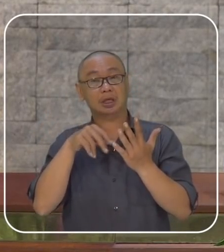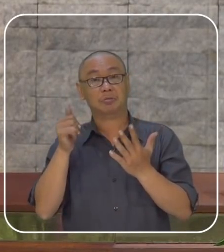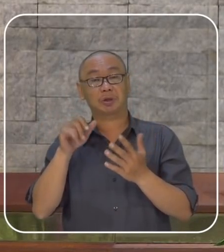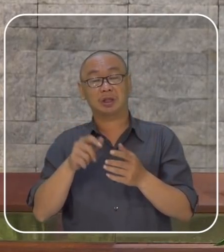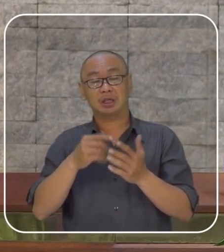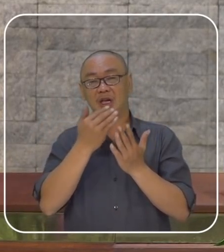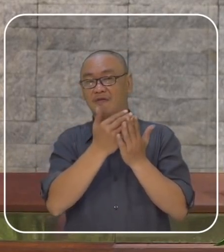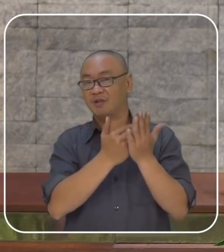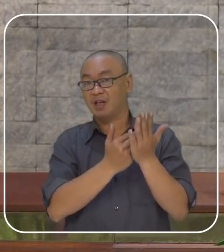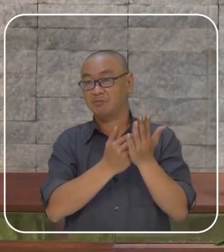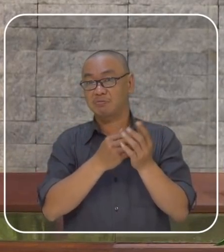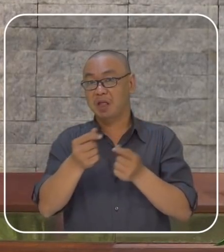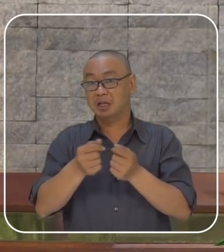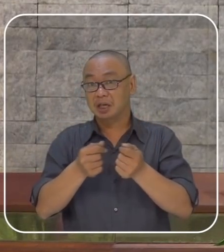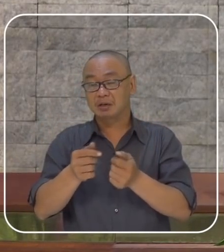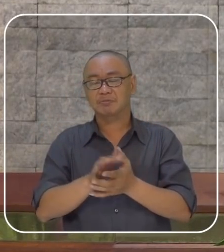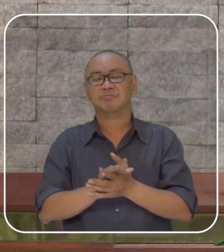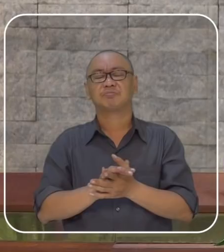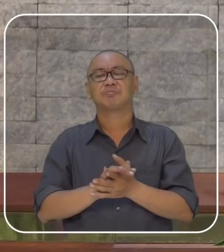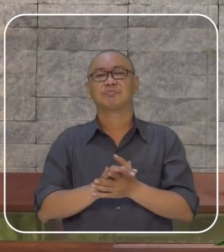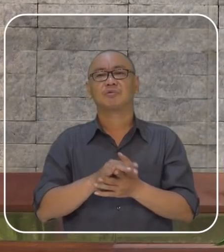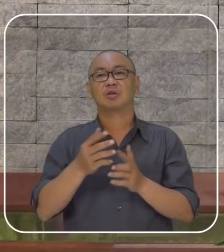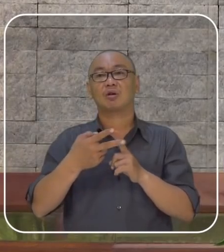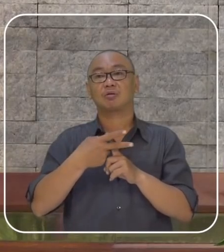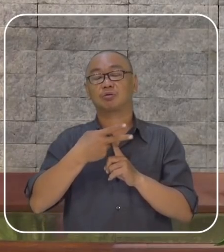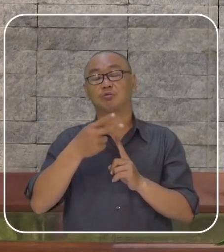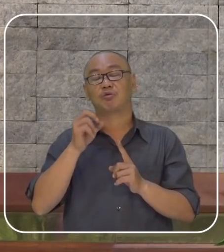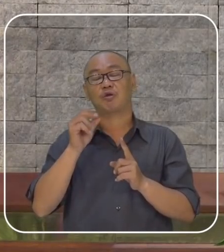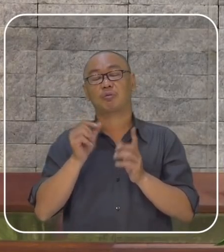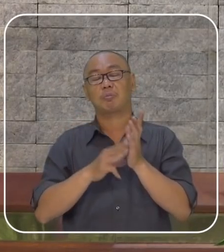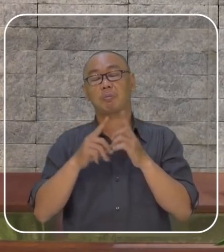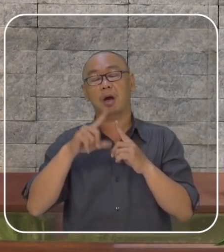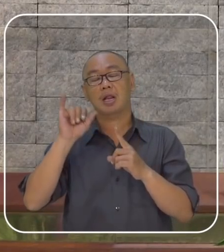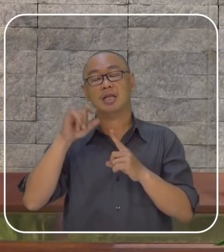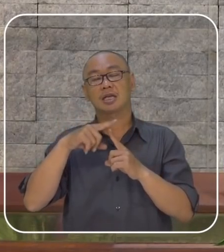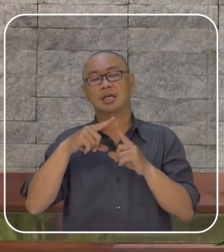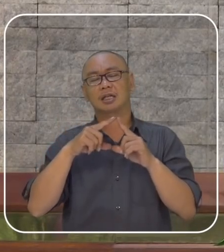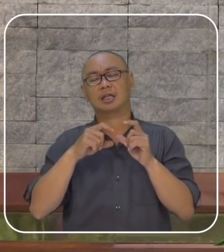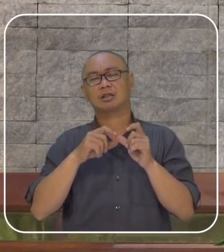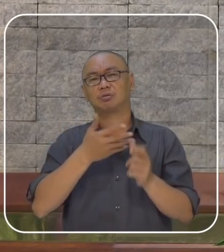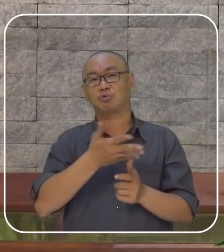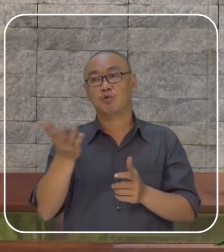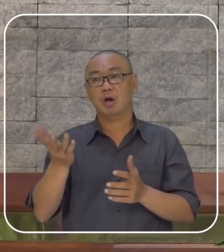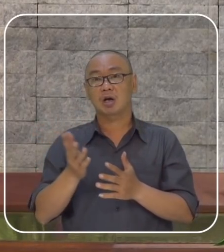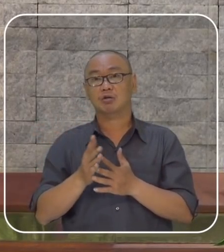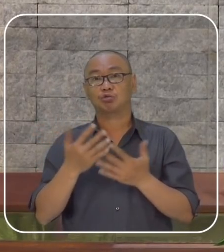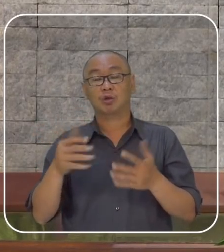Dan semuanya serba formalitas ketika segala sesuatu ya sudah